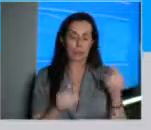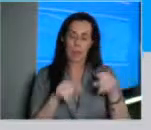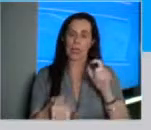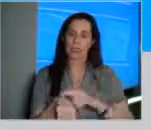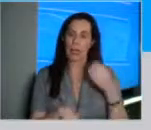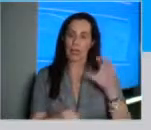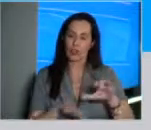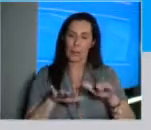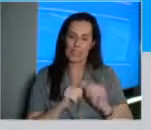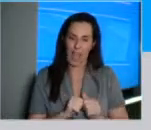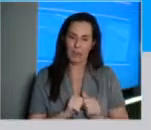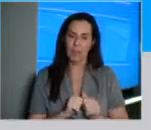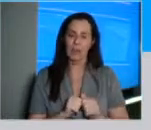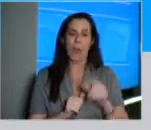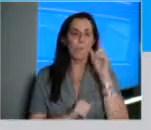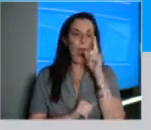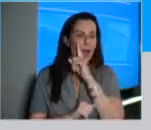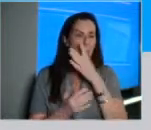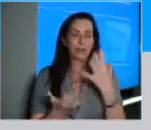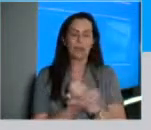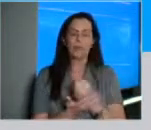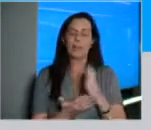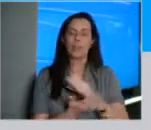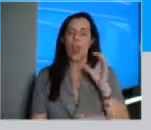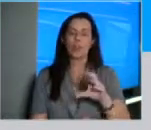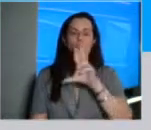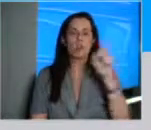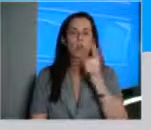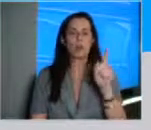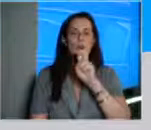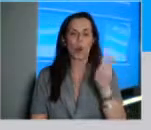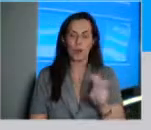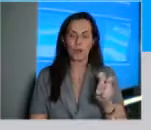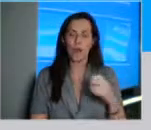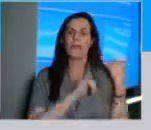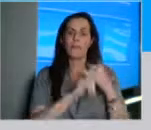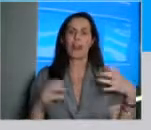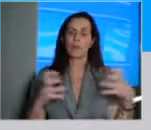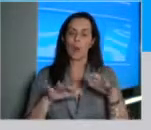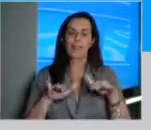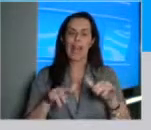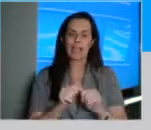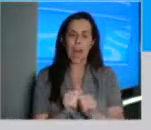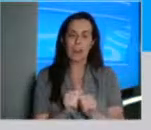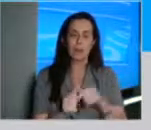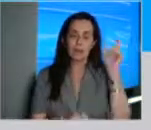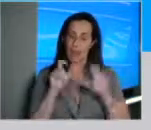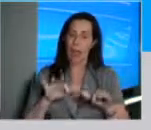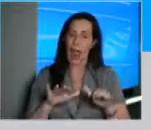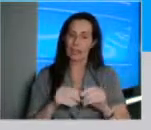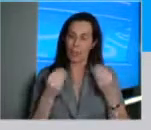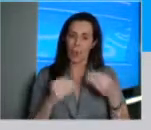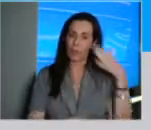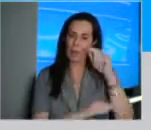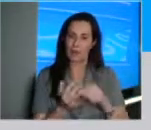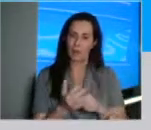להשקיע בסטארט-אפ, באבו דאבי החליטו להשקיע כ-300 מיליון דולר בהבאה של חברות סטארט-אפ קטנות ואנשי הייטק טובים